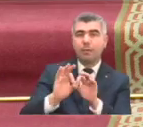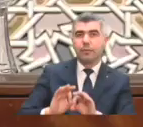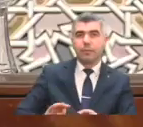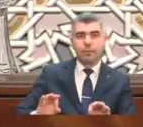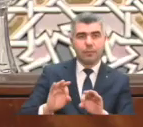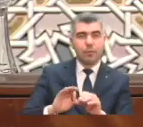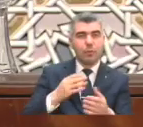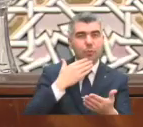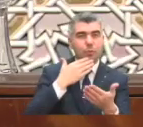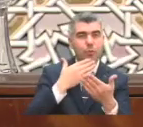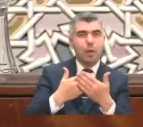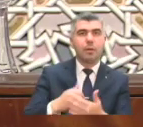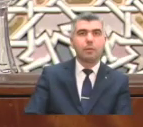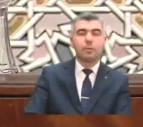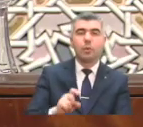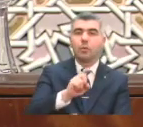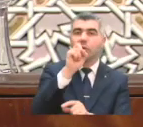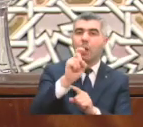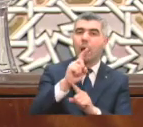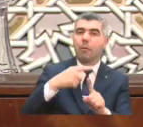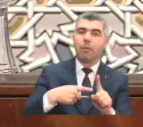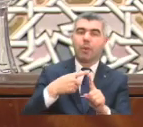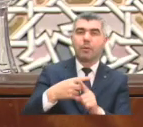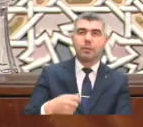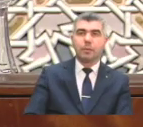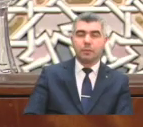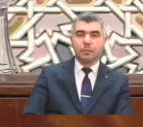شكرا. تعقيب ديالكم السيد نائب المحترم.